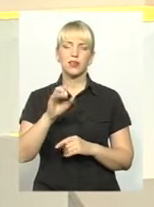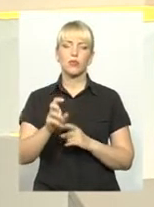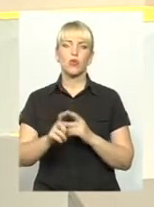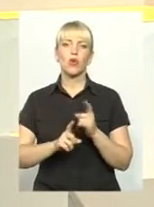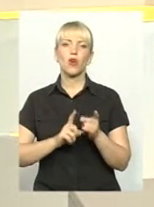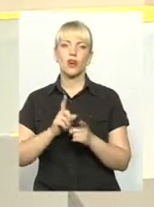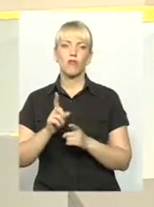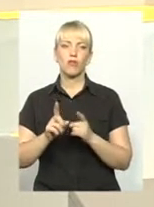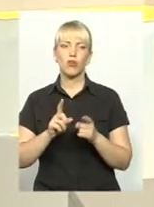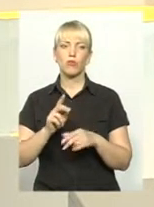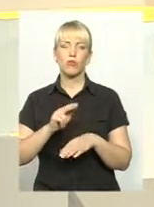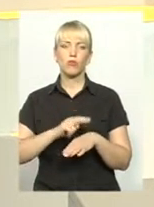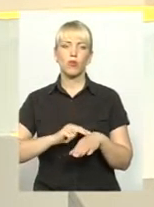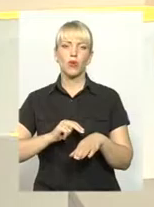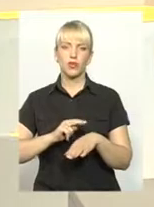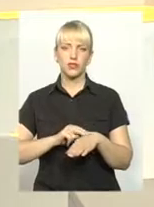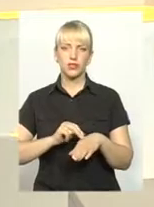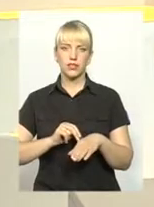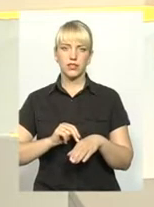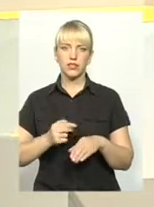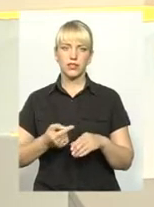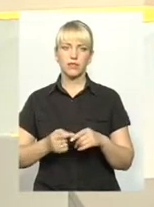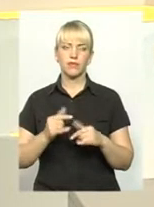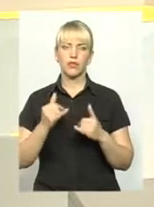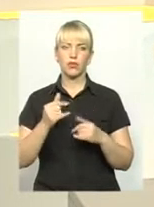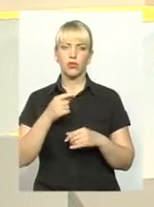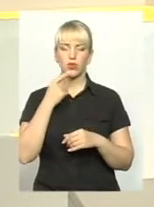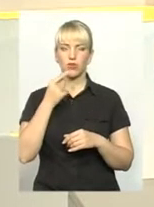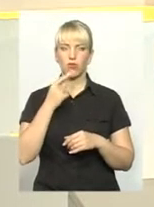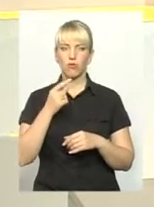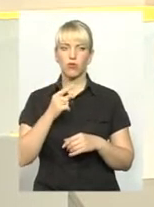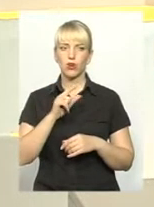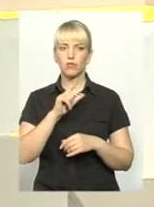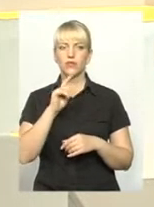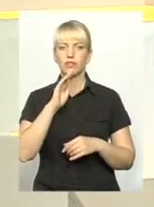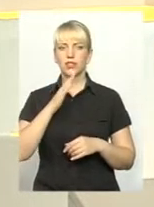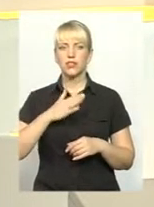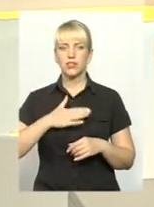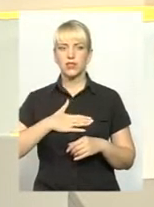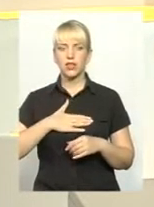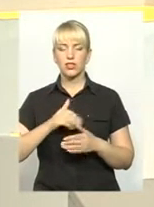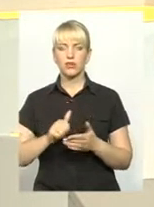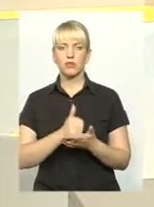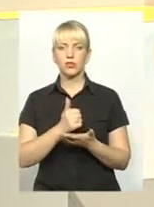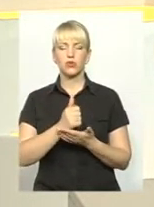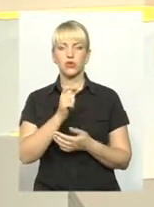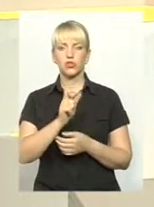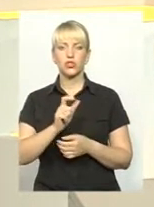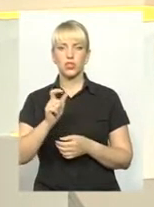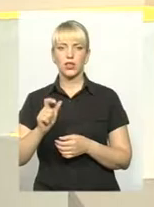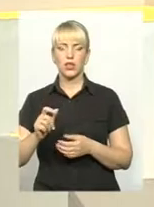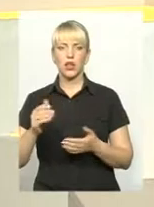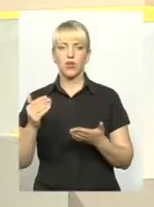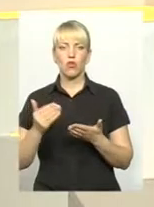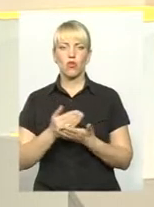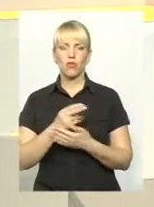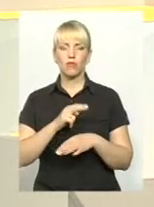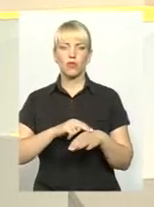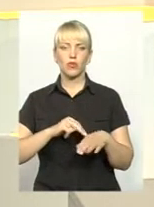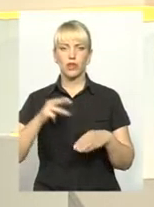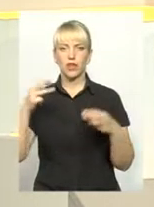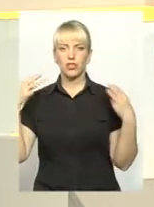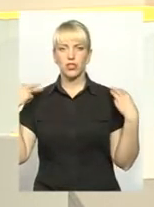в поліції. Сьогодні ми говоримо із нашими очільниками оновленої поліції,